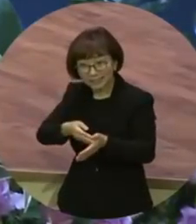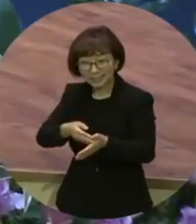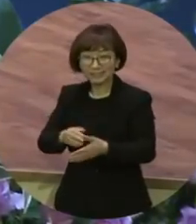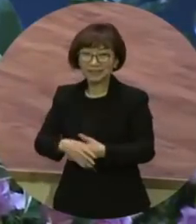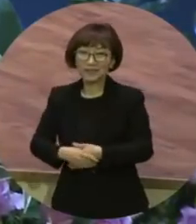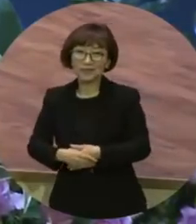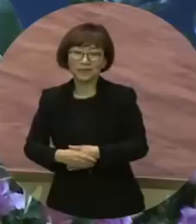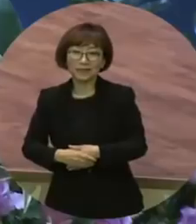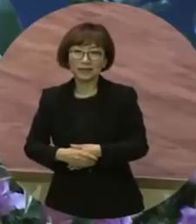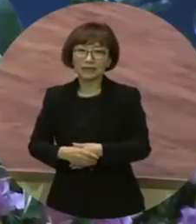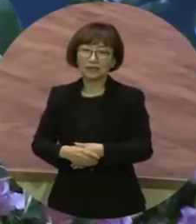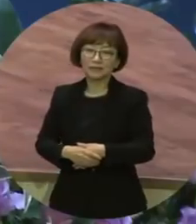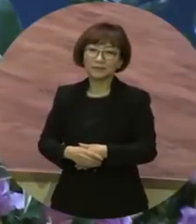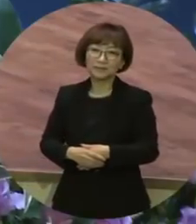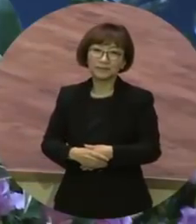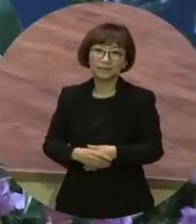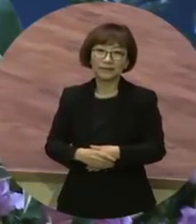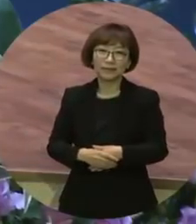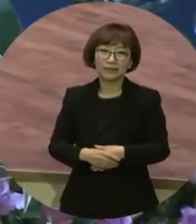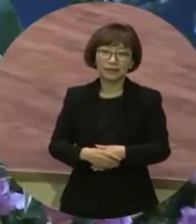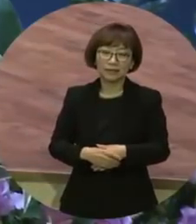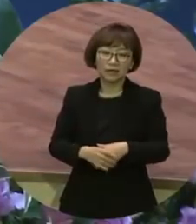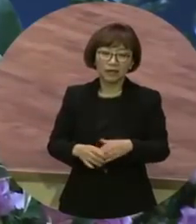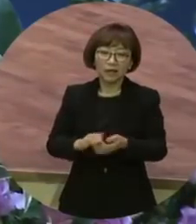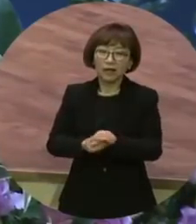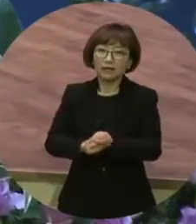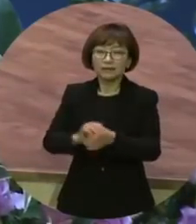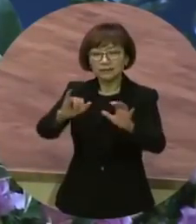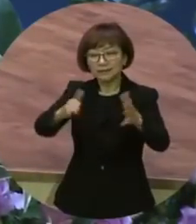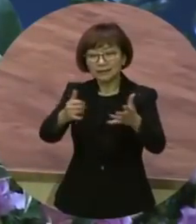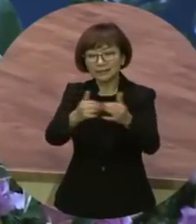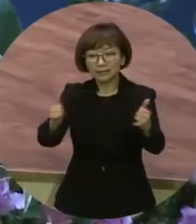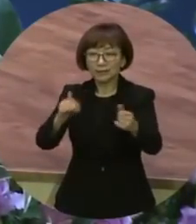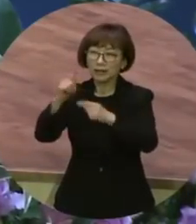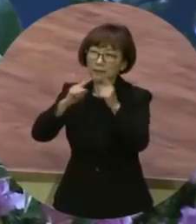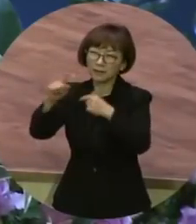거룩하신 이의 말씀을 멸시한다. 말씀 안 들으려고 해요.